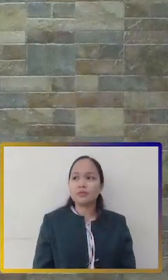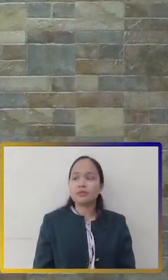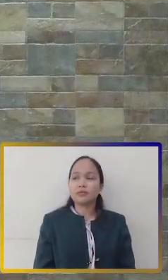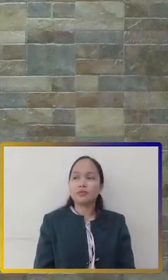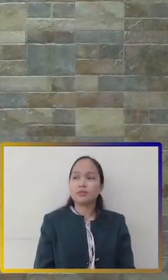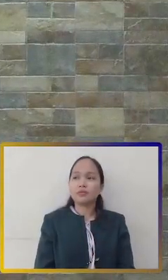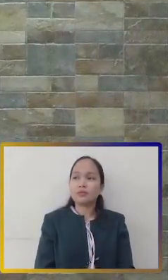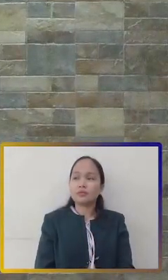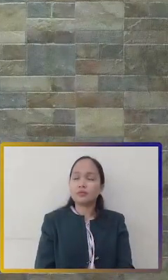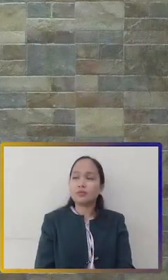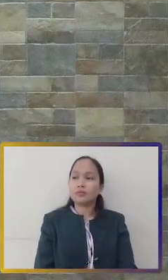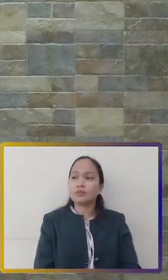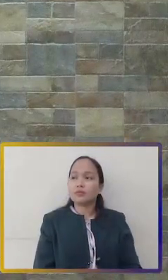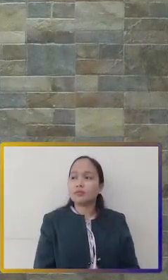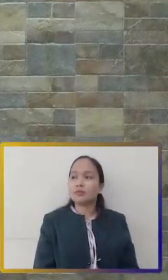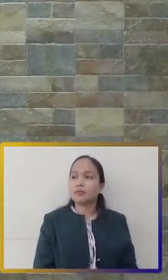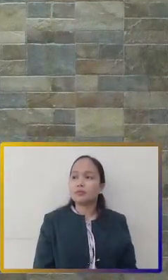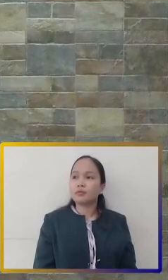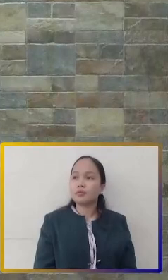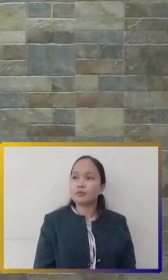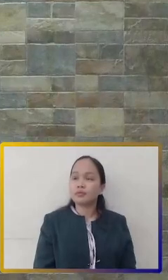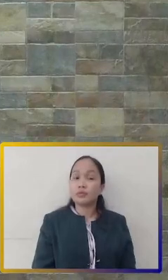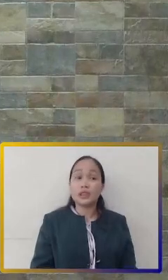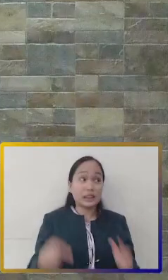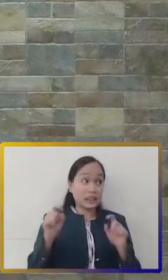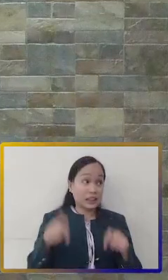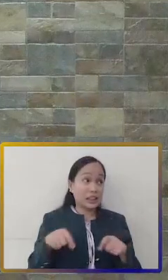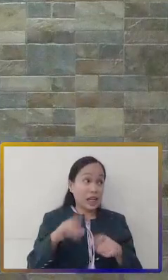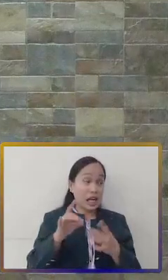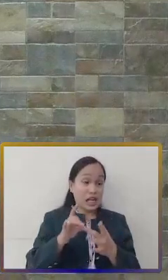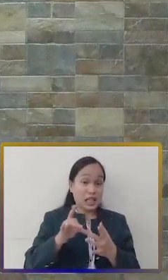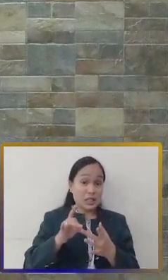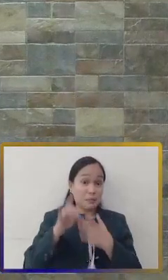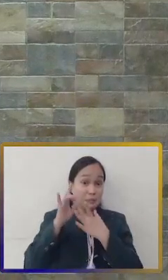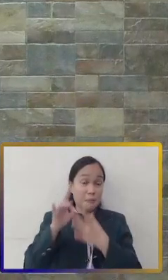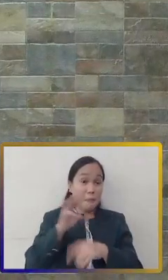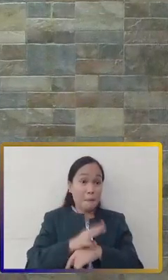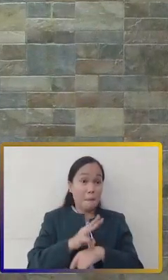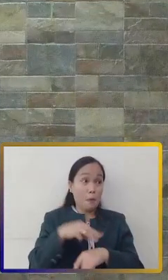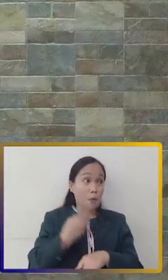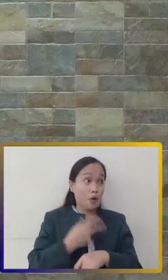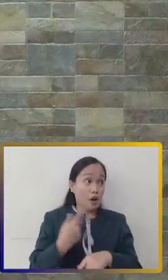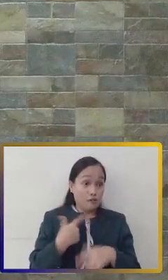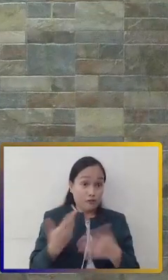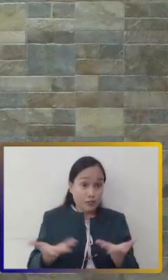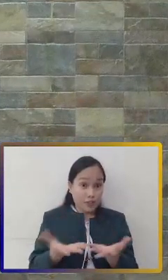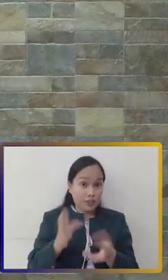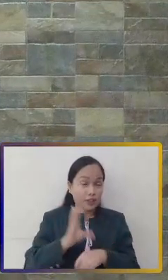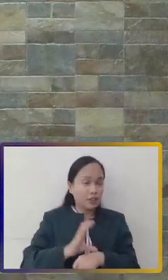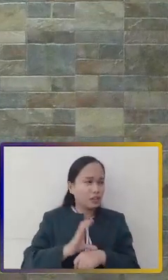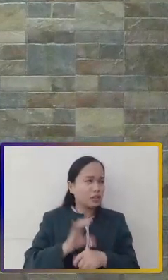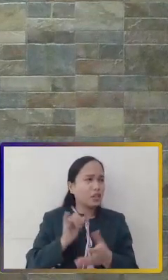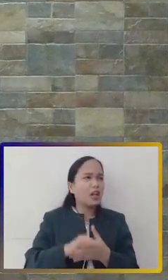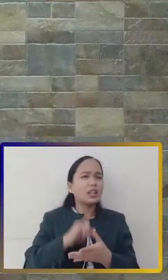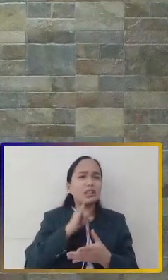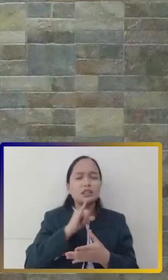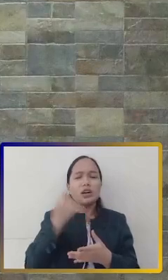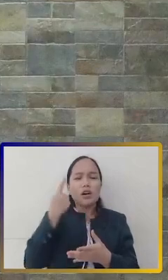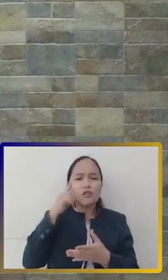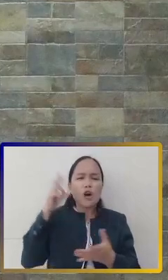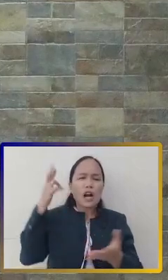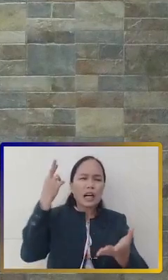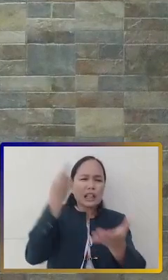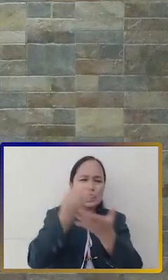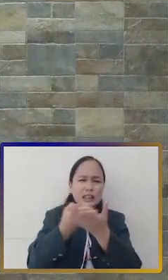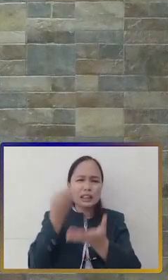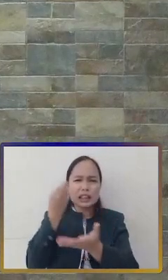exceptional ministries na meron po tayo, that this exceptional ministry na meron church po natin, mga kapatid, ito po ay para sa pag-abot ng tao